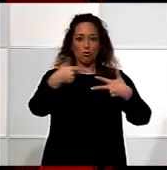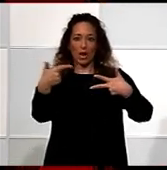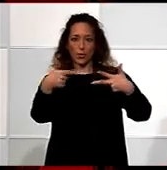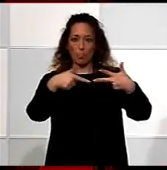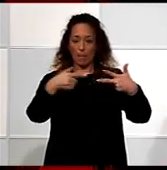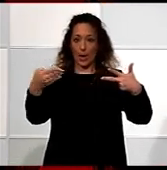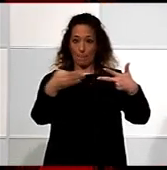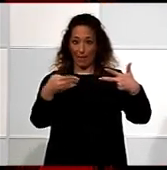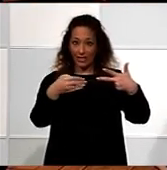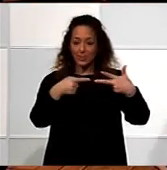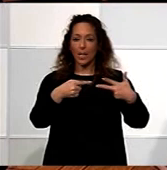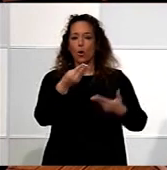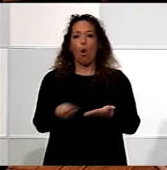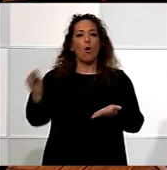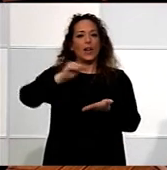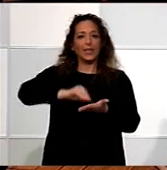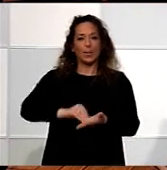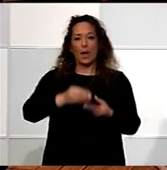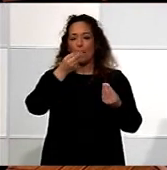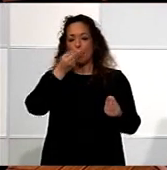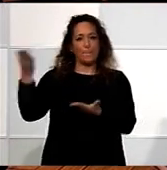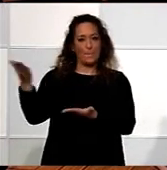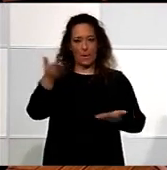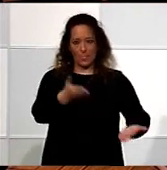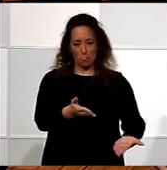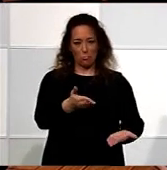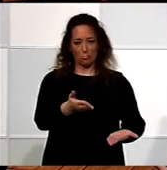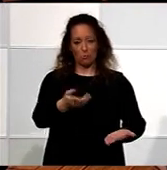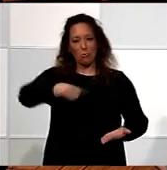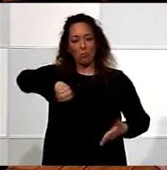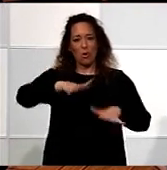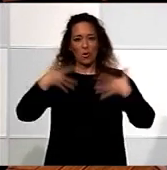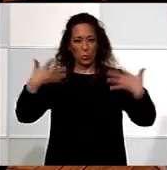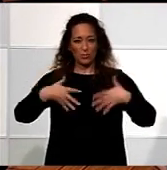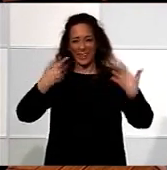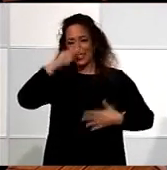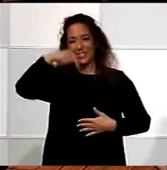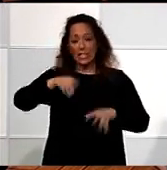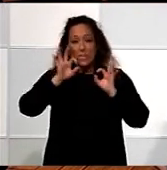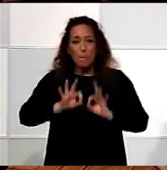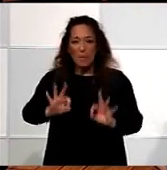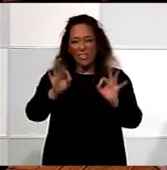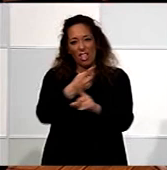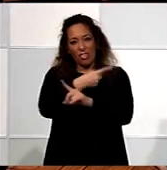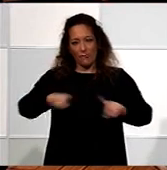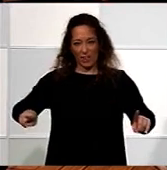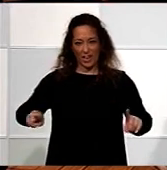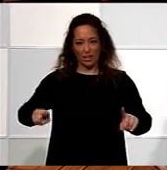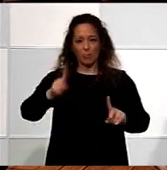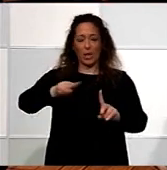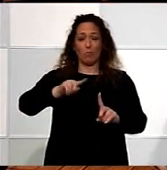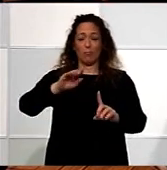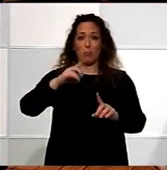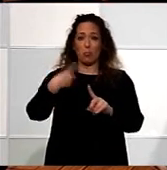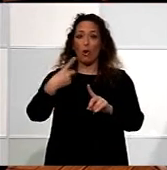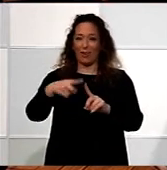de Terrassa. Estem molt honorats de rebre-us una vegada més en aquest any diferent, especial, que està marcat i condicionat per la